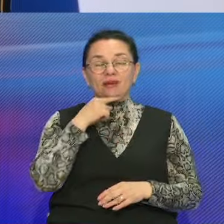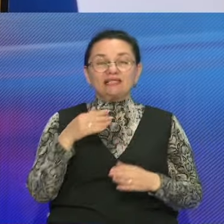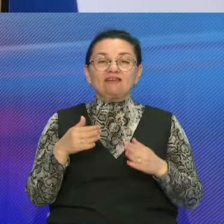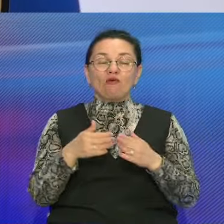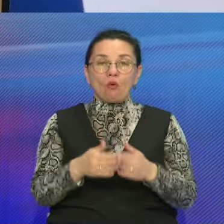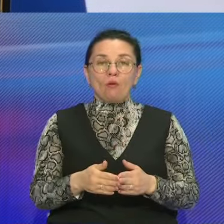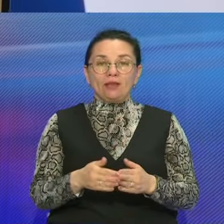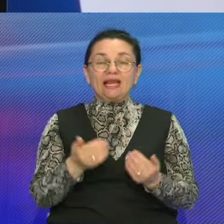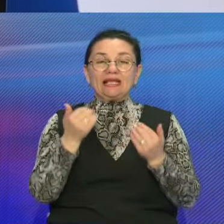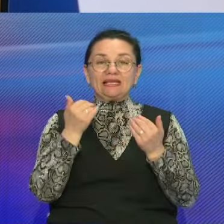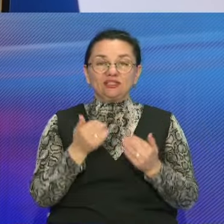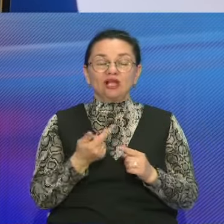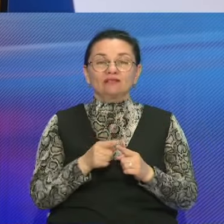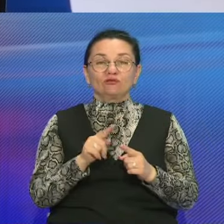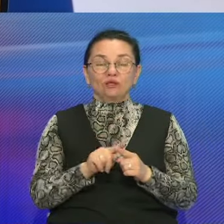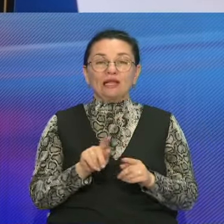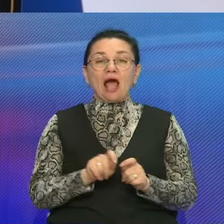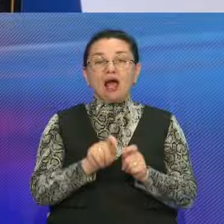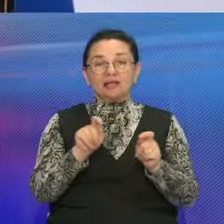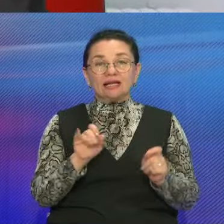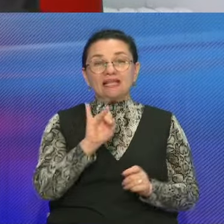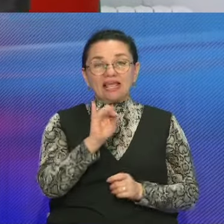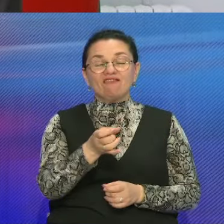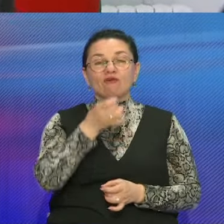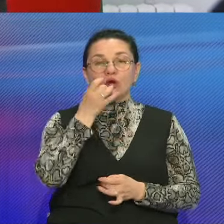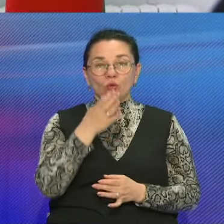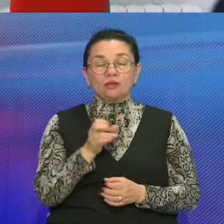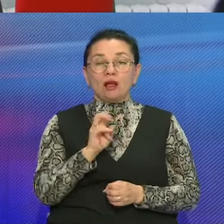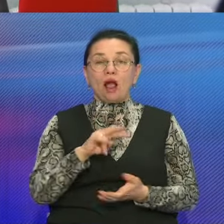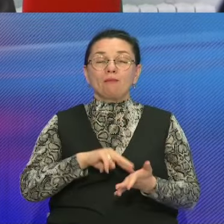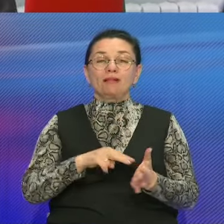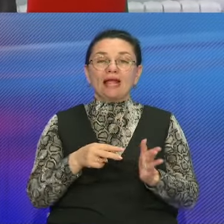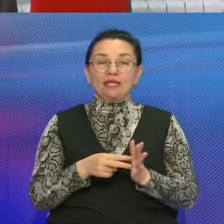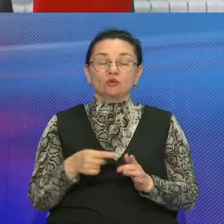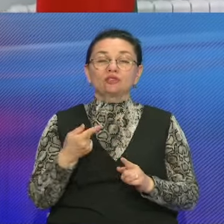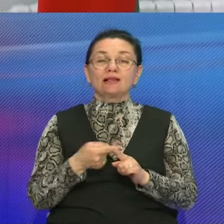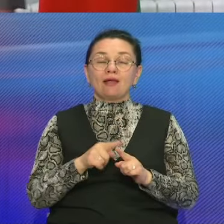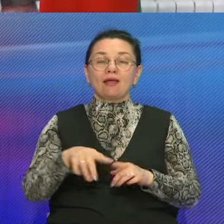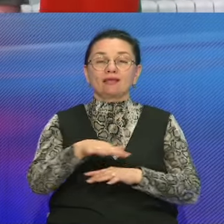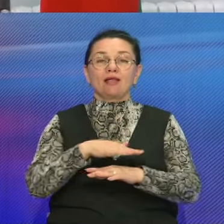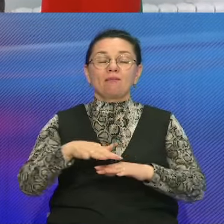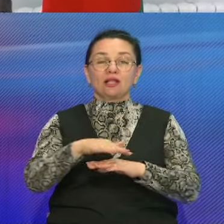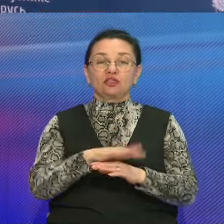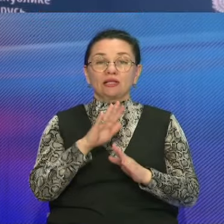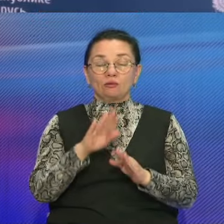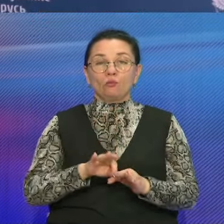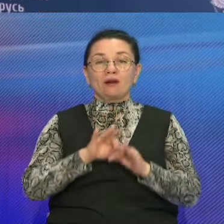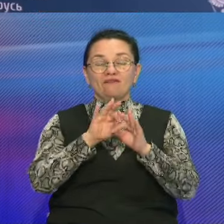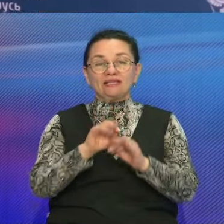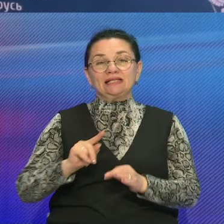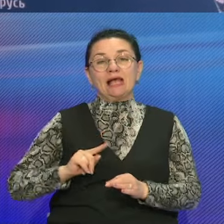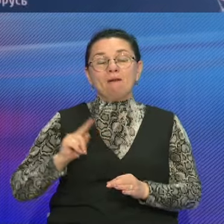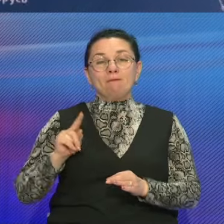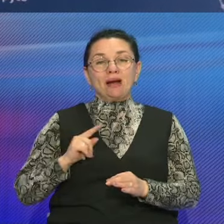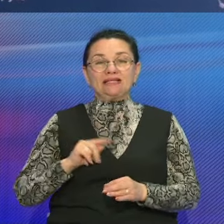шматпрофильная культурно-гуманитарная простора открыта и у Гродні. Как планируется, на этой пляцовце будут проходить майстер-классы, выставы